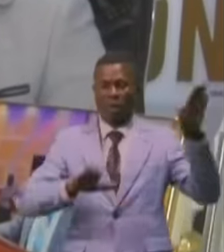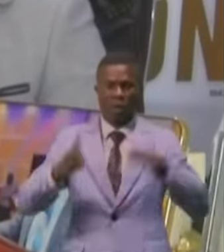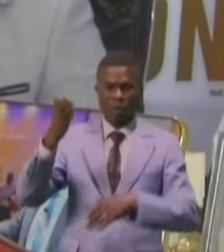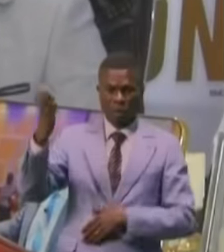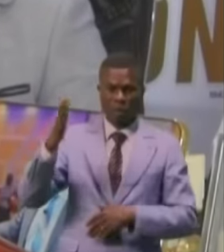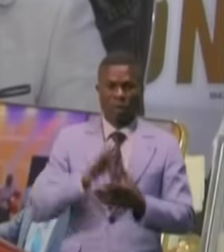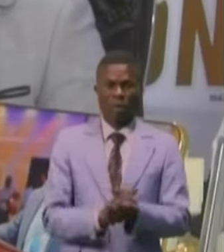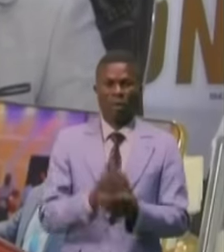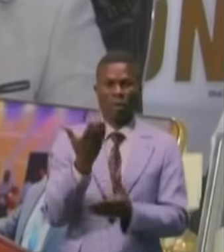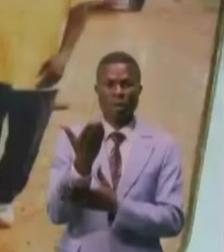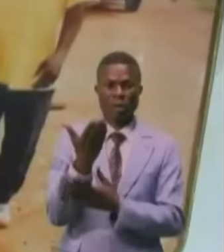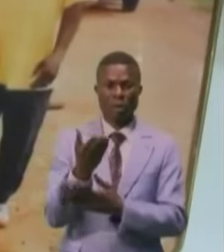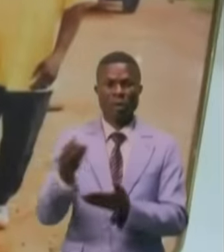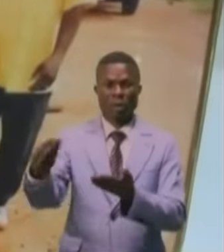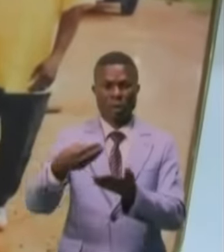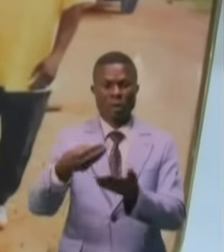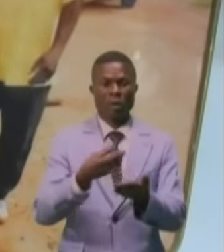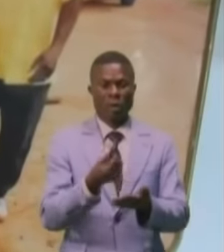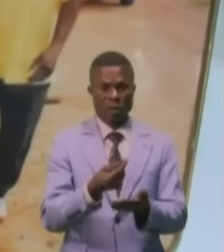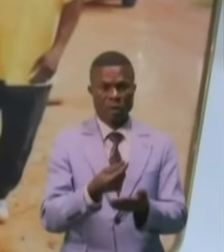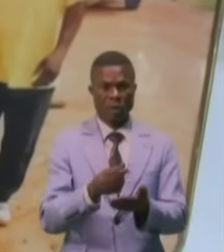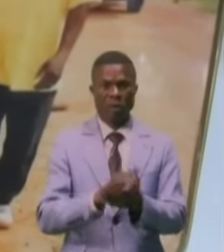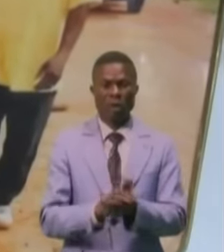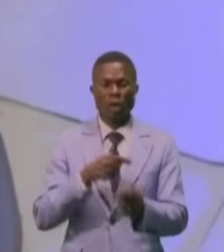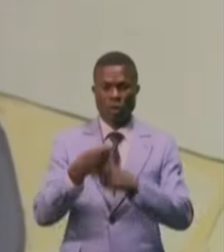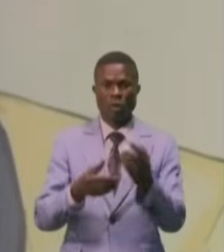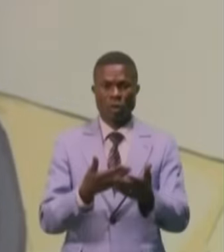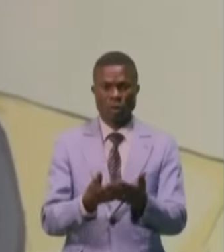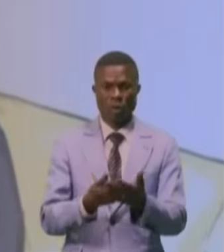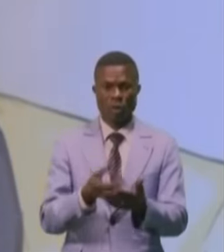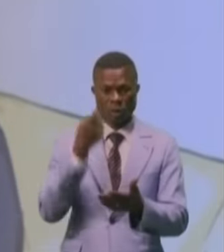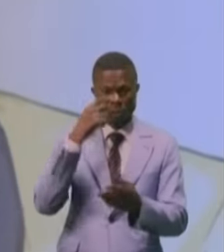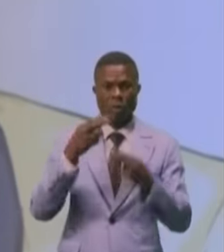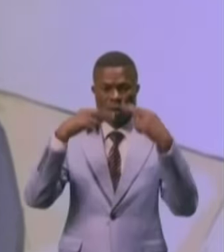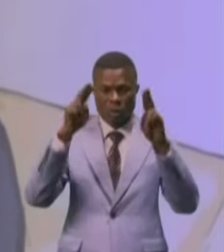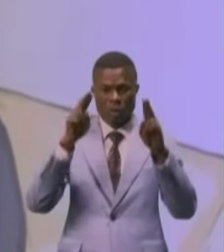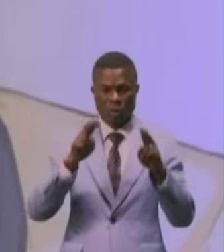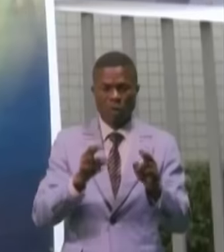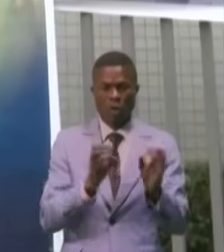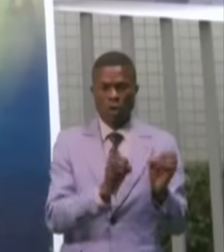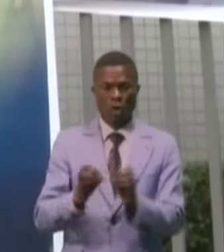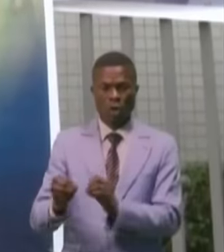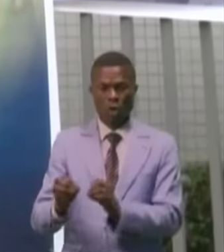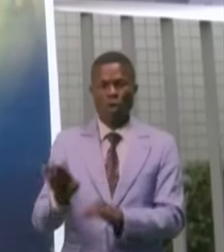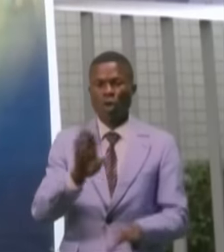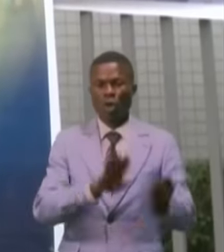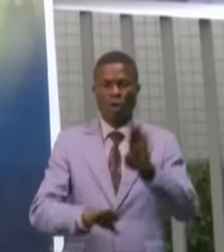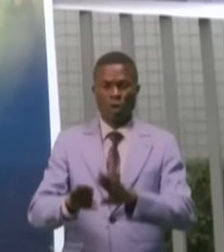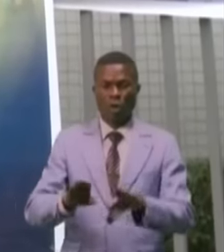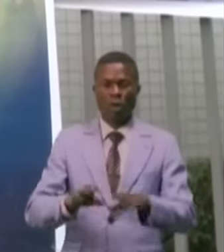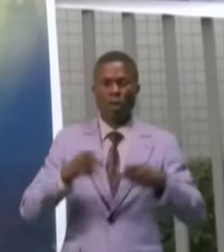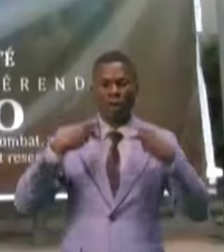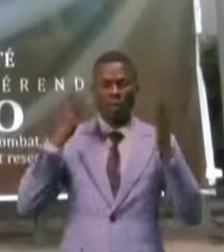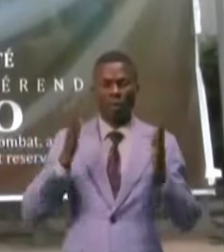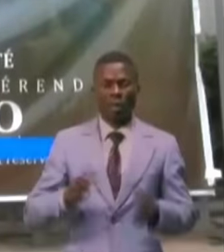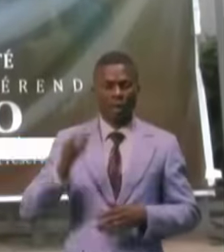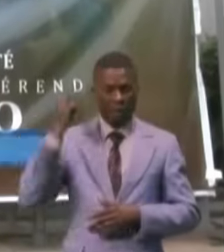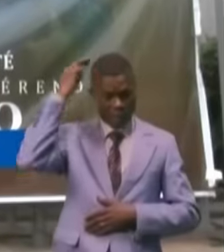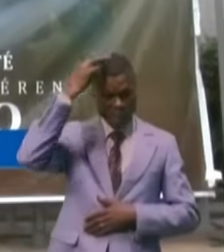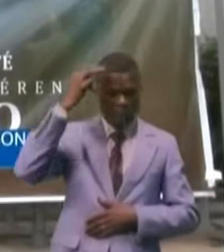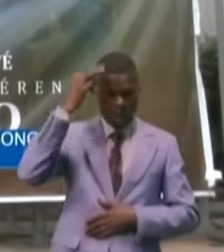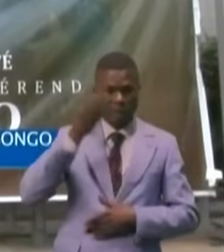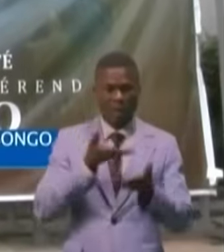Un appel de collecte de fonds vient d'être lancé pour la réussite de l'organisation des obsèques de celui qui a servi